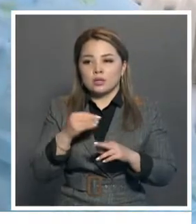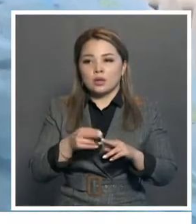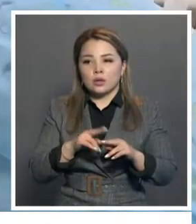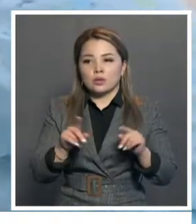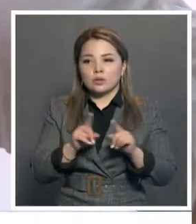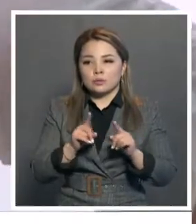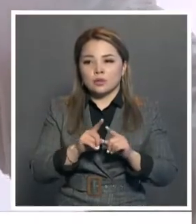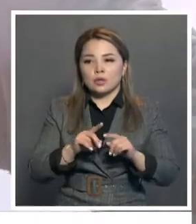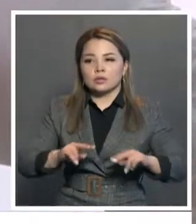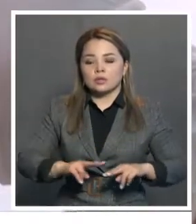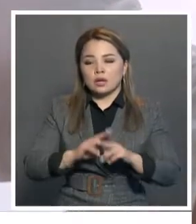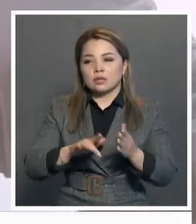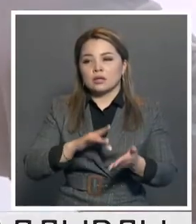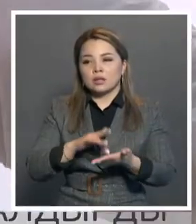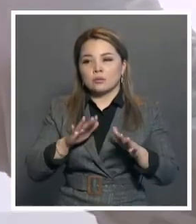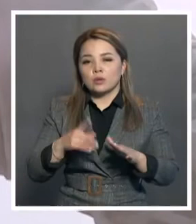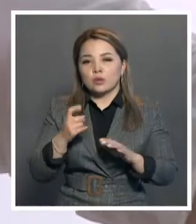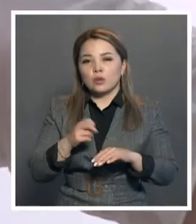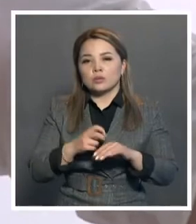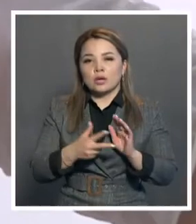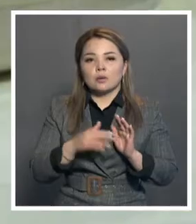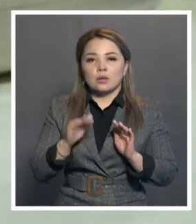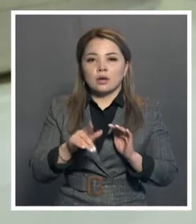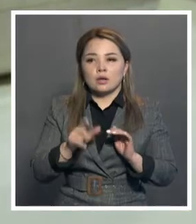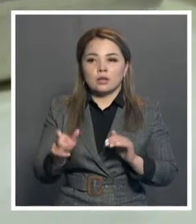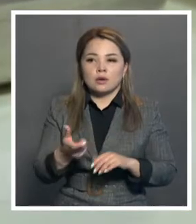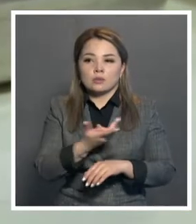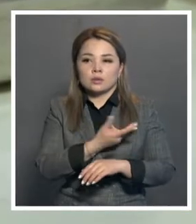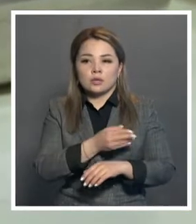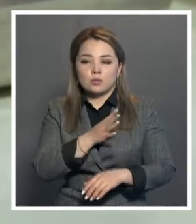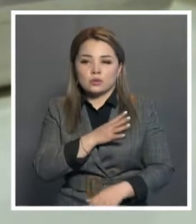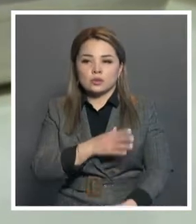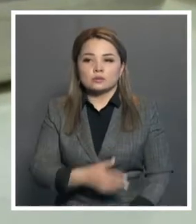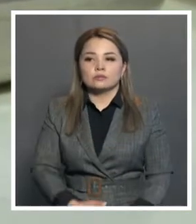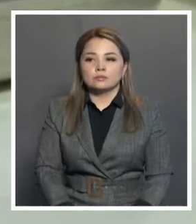бүгінгі таңда Елорда бойынша 118000-нан астам адам екпе алды.